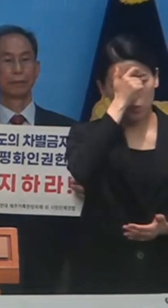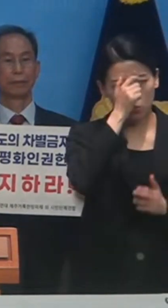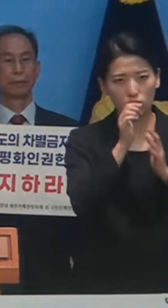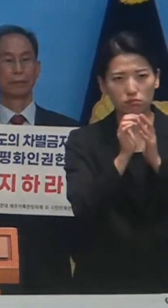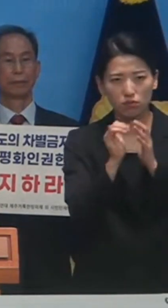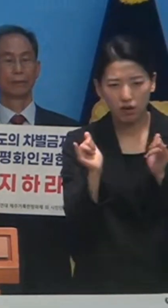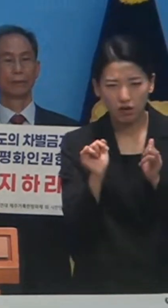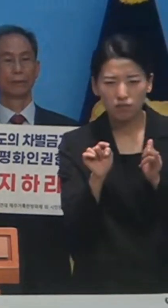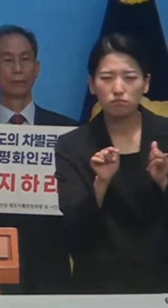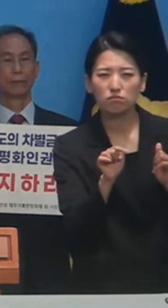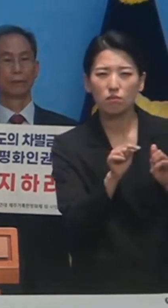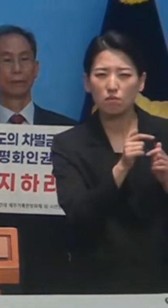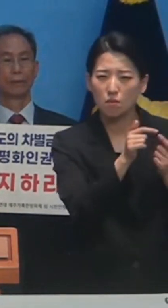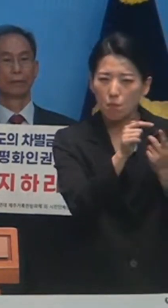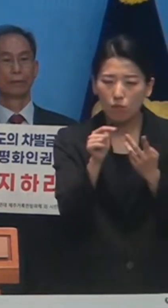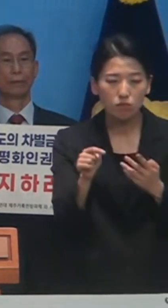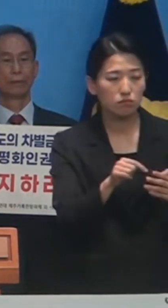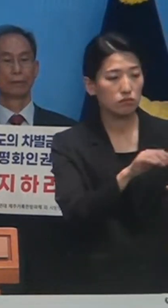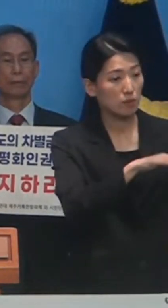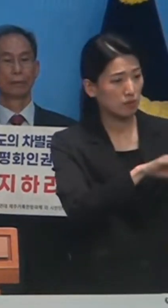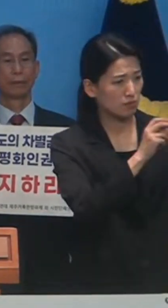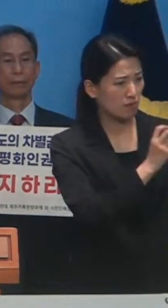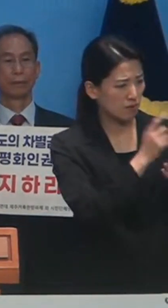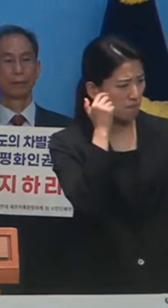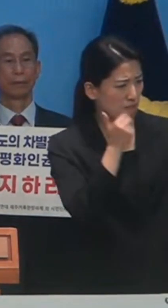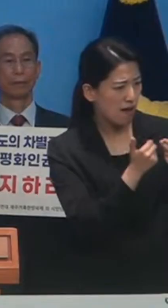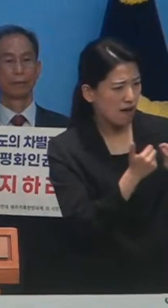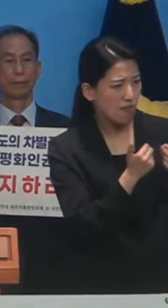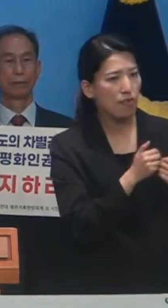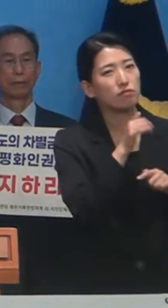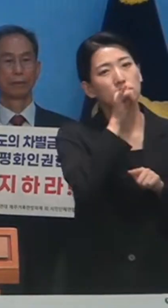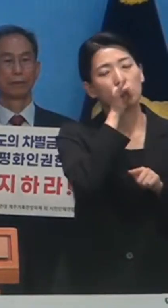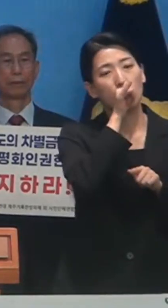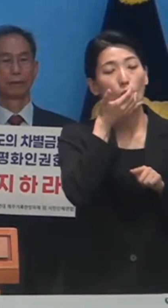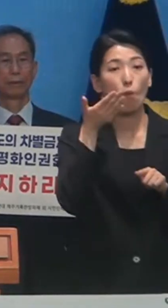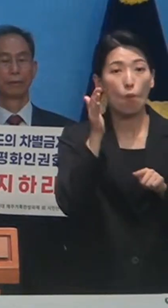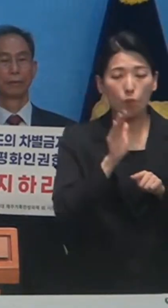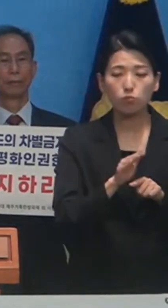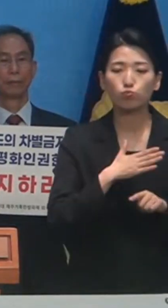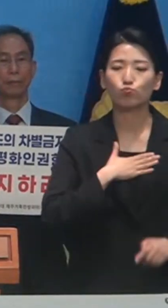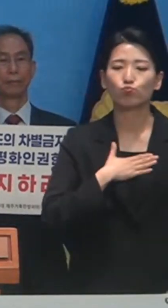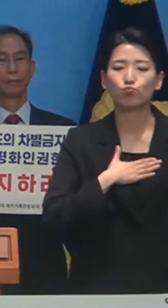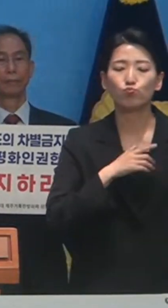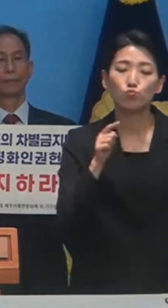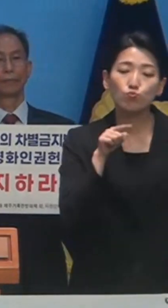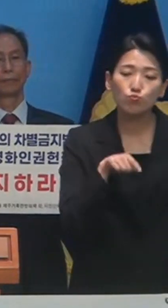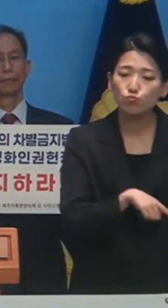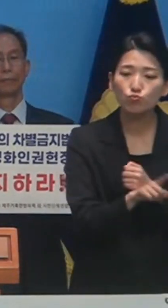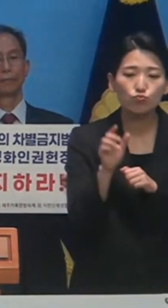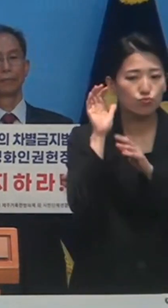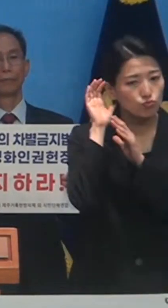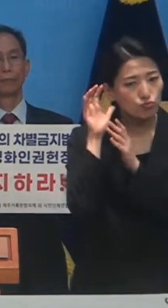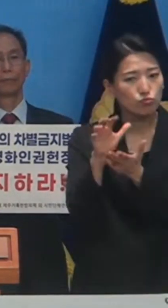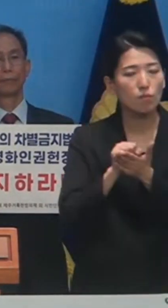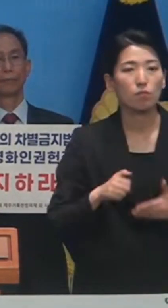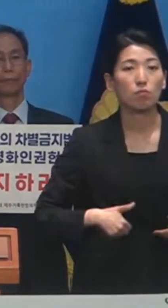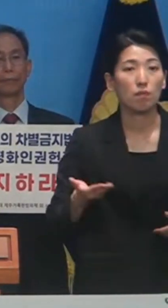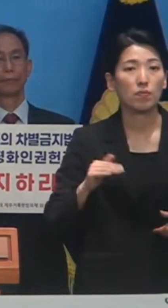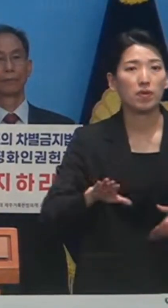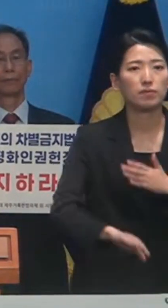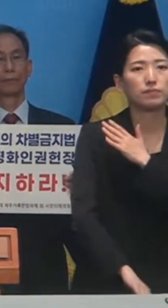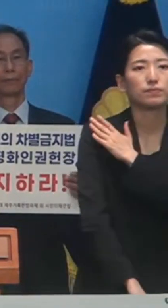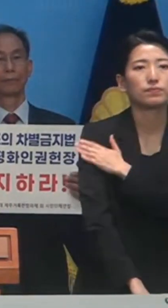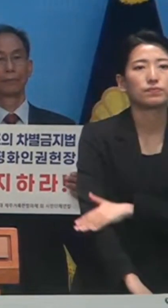차별금지법 제정에 반대하는 목소리가 분명히 있습니다. 이들의 의견도 반드시 반영되어야 합니다. 그런데 오영훈